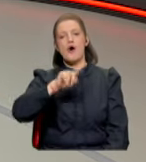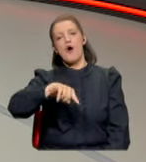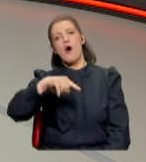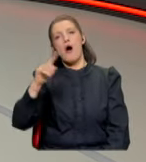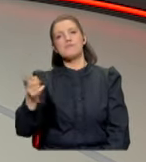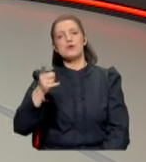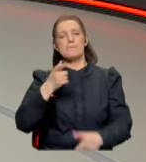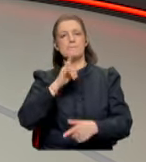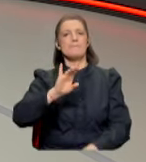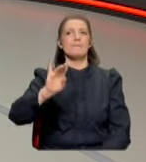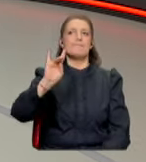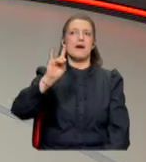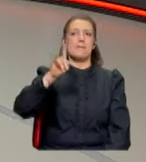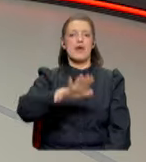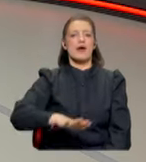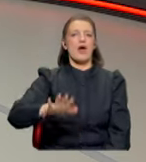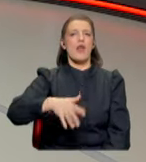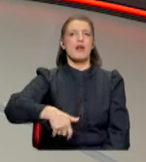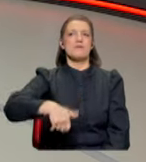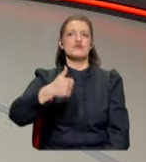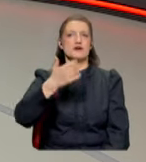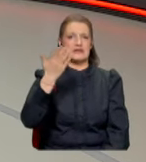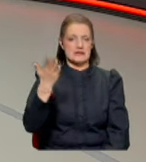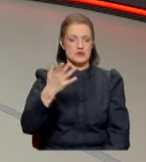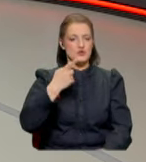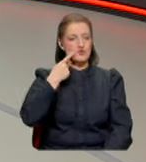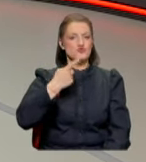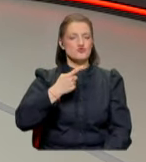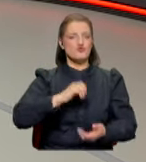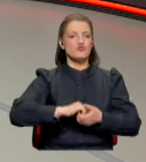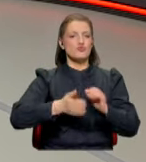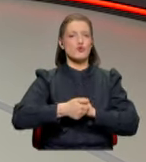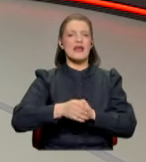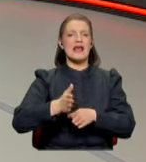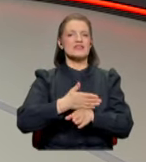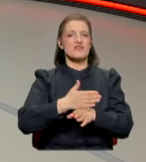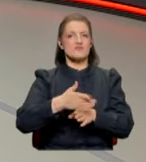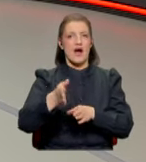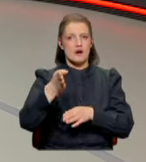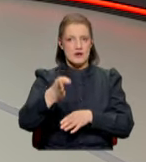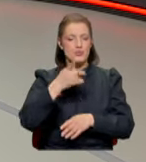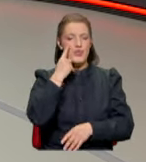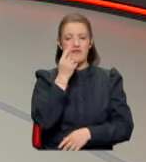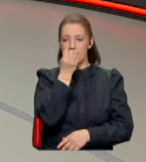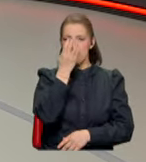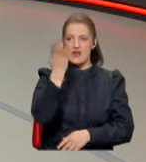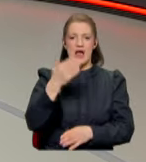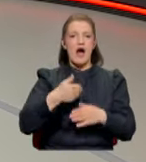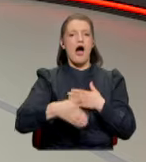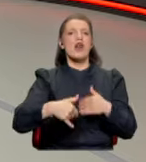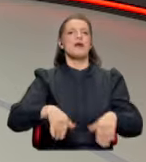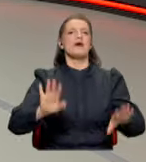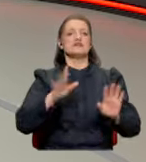tarafta Milliyetçi Hareket Partisi genel başkanı ve Cumhur ittifakı ortağı Eee Devlet Bahçeli ayrılamazsın